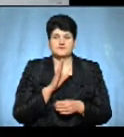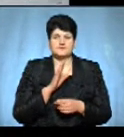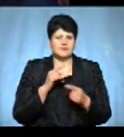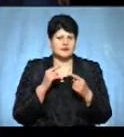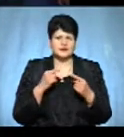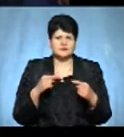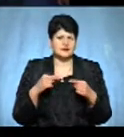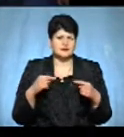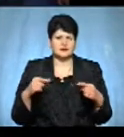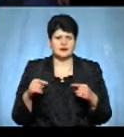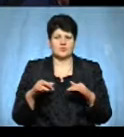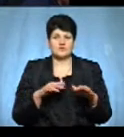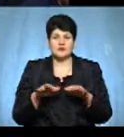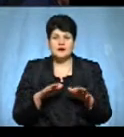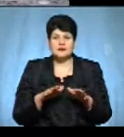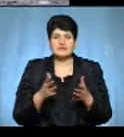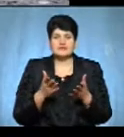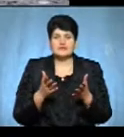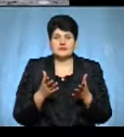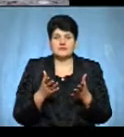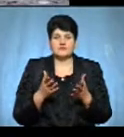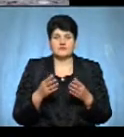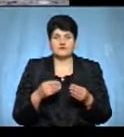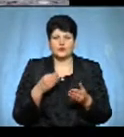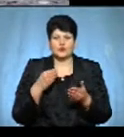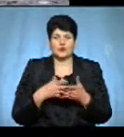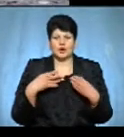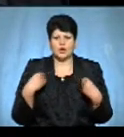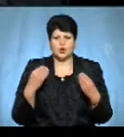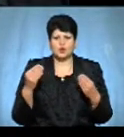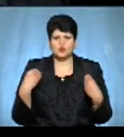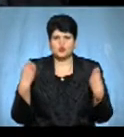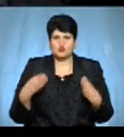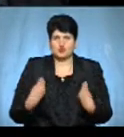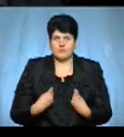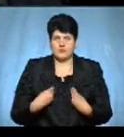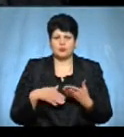зовсім іншого роду діяльності, киянки, які в дорогих шубах допомагали носити.